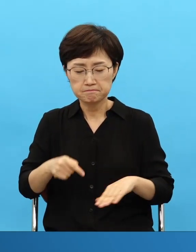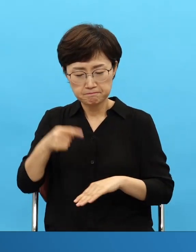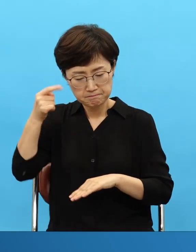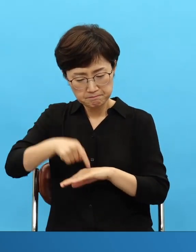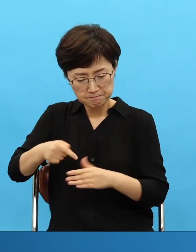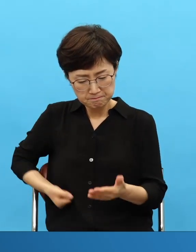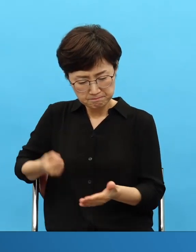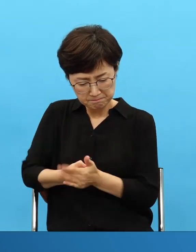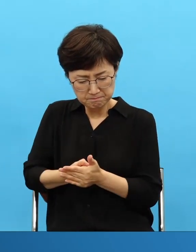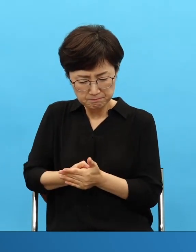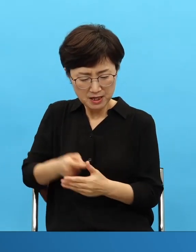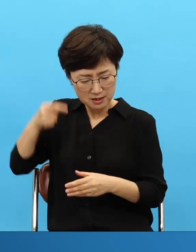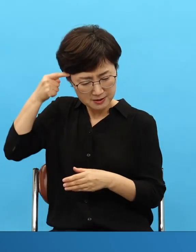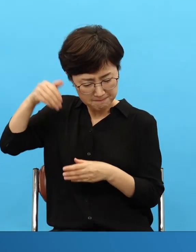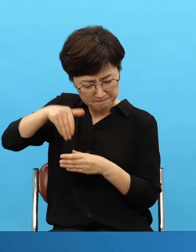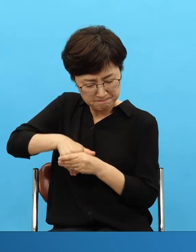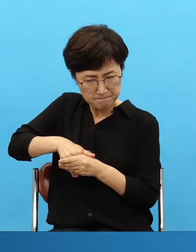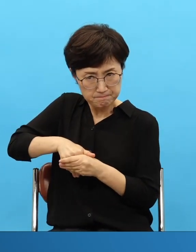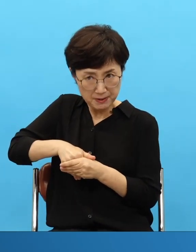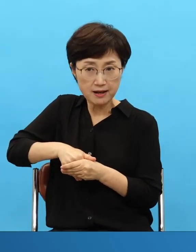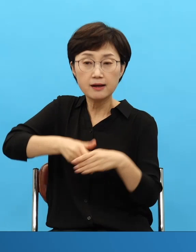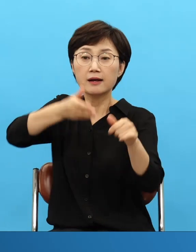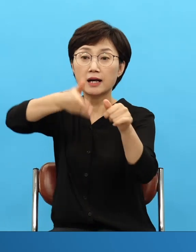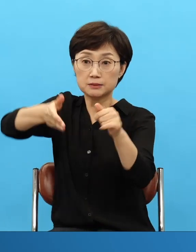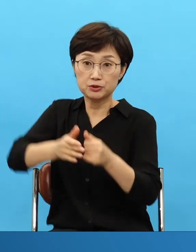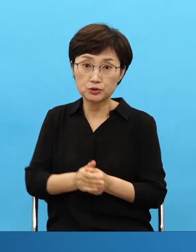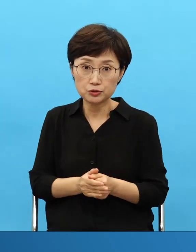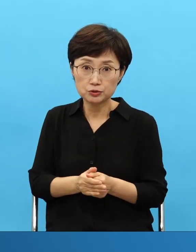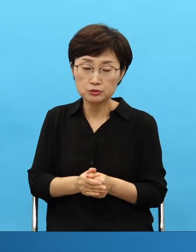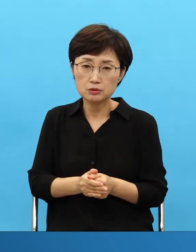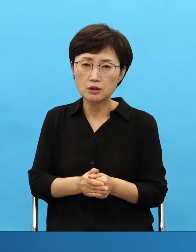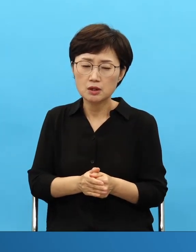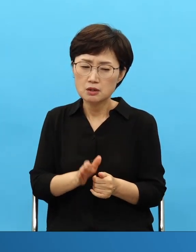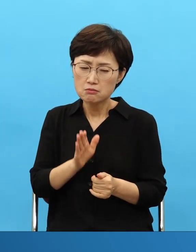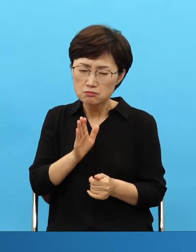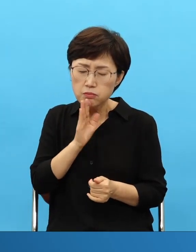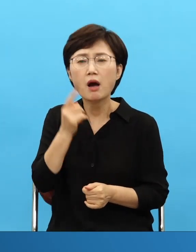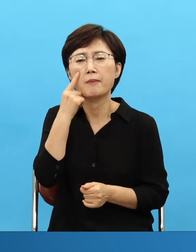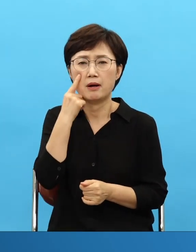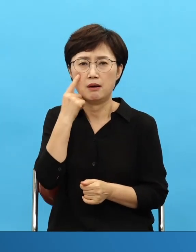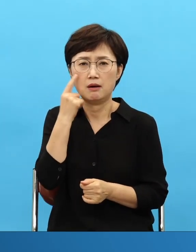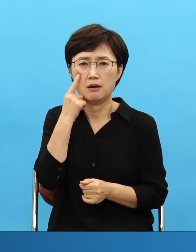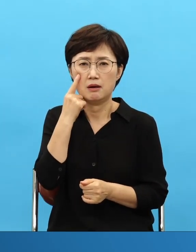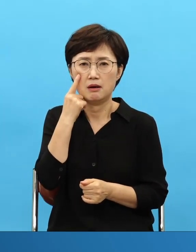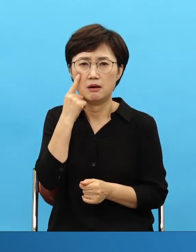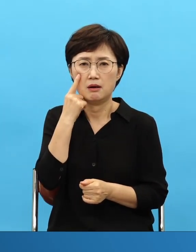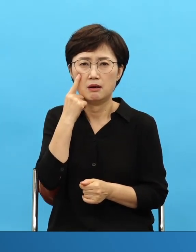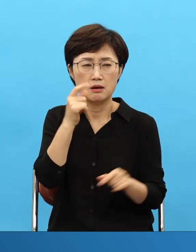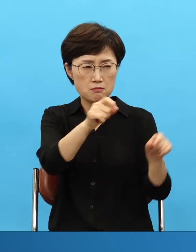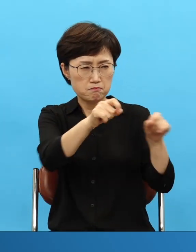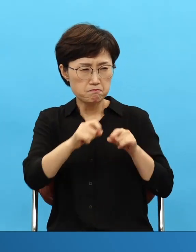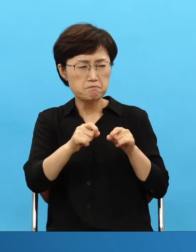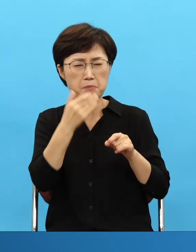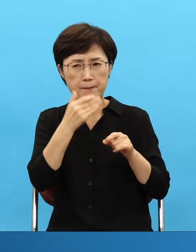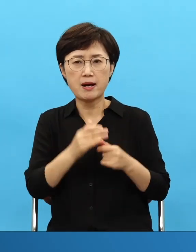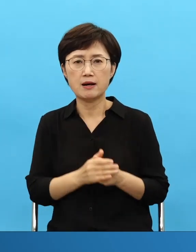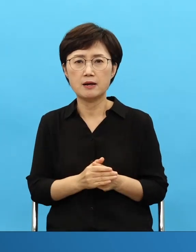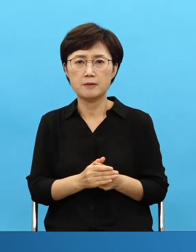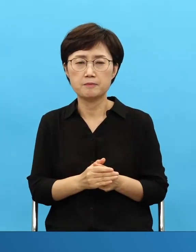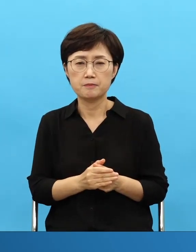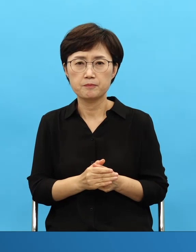day for each and every one of you. 체험해 보세요. 반드시 옵니다. You must experience it because it will surely come to you. 세 가지를